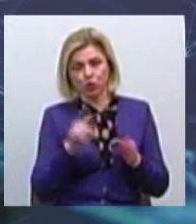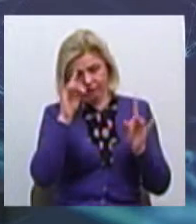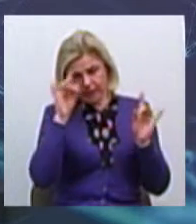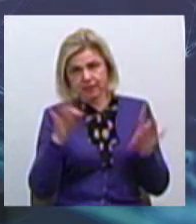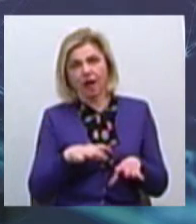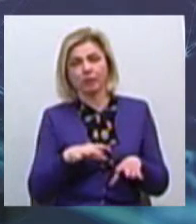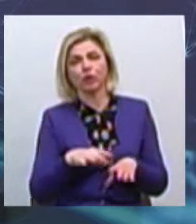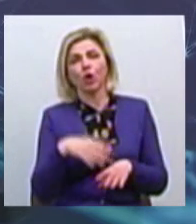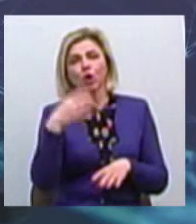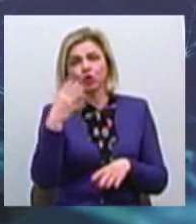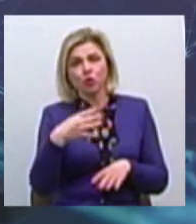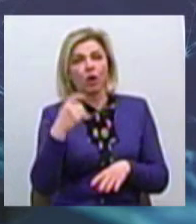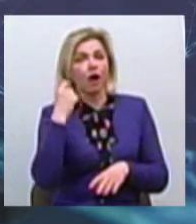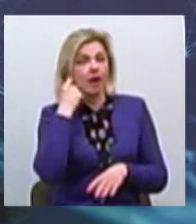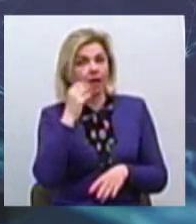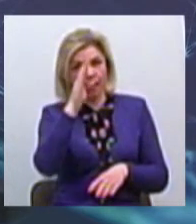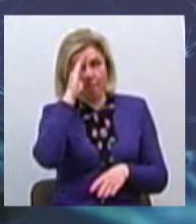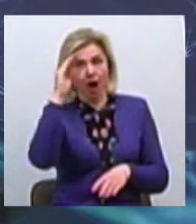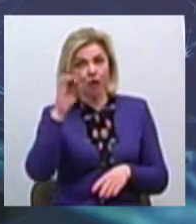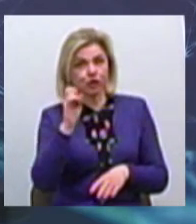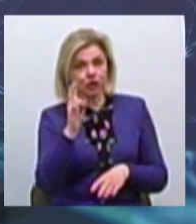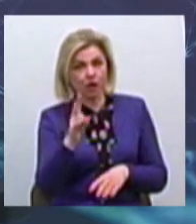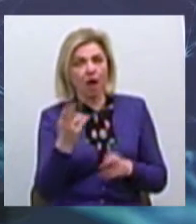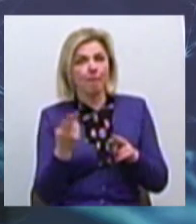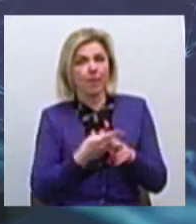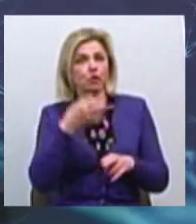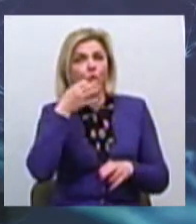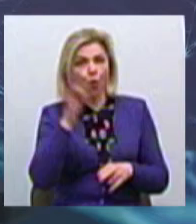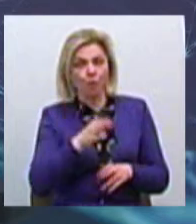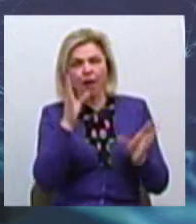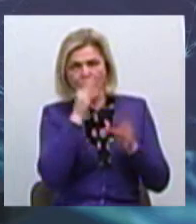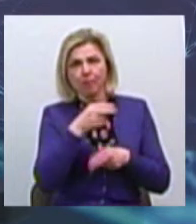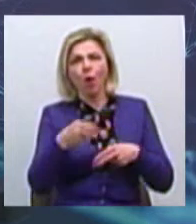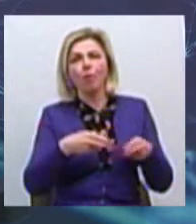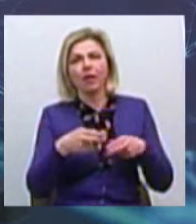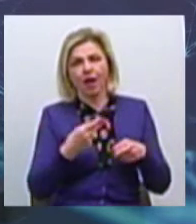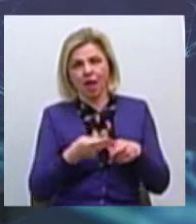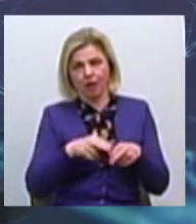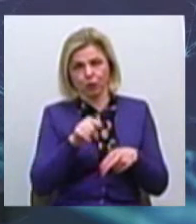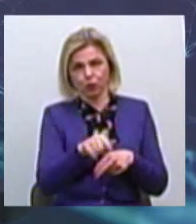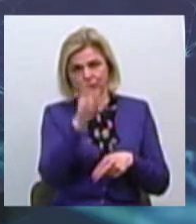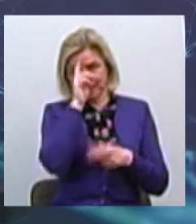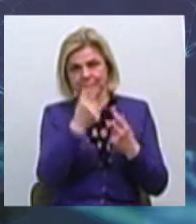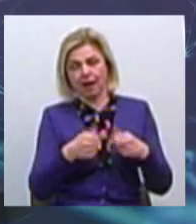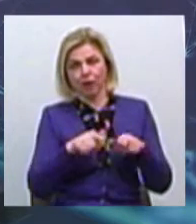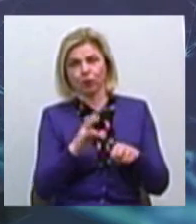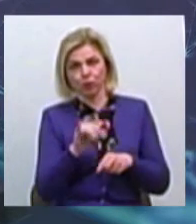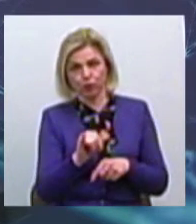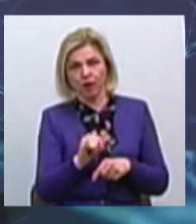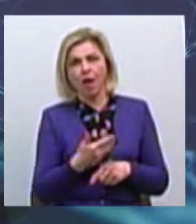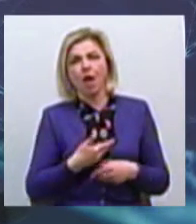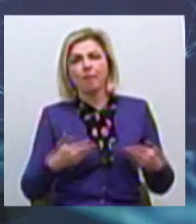40-летний мальчик без опыта сможет прооперировать эту страну. Поэтому мы можем очень много говорить